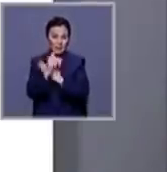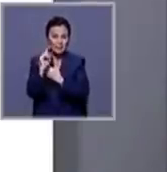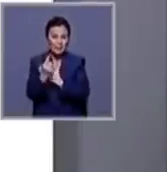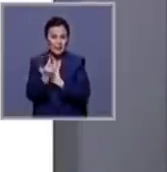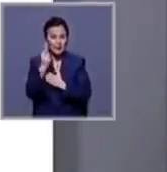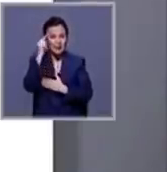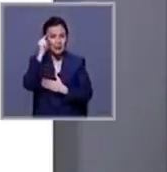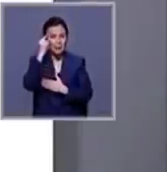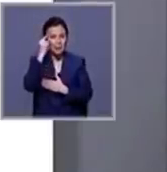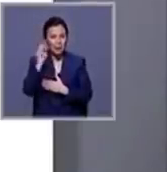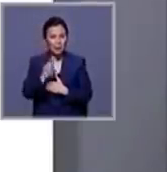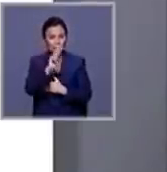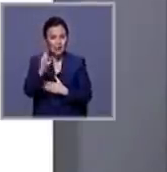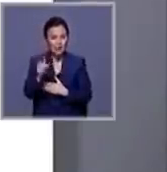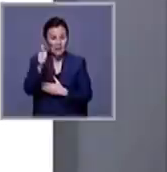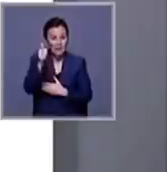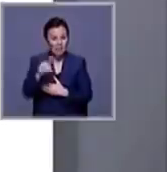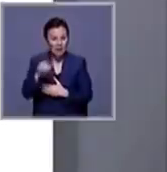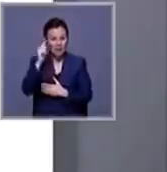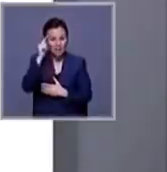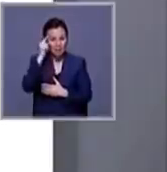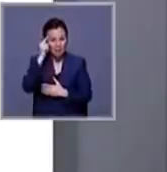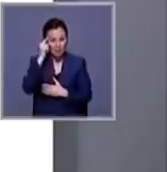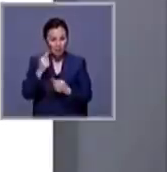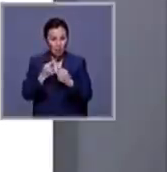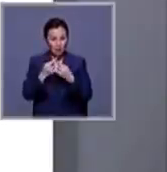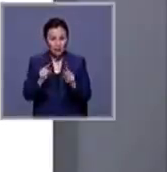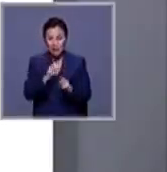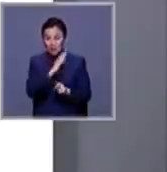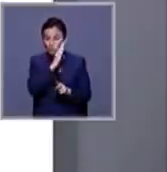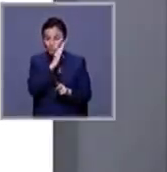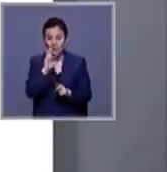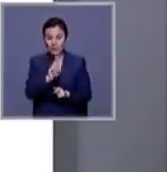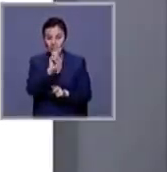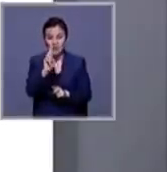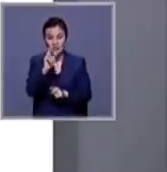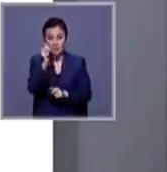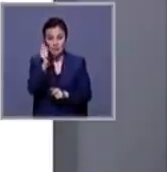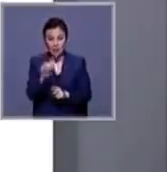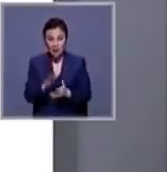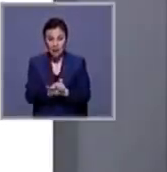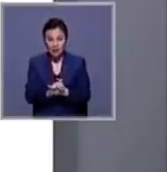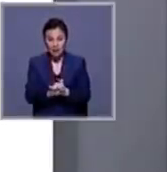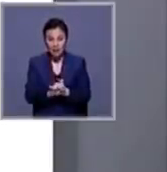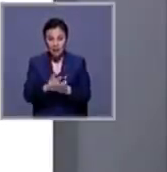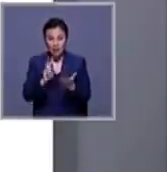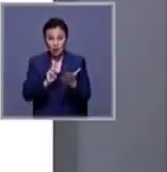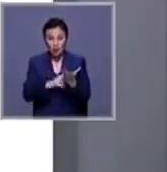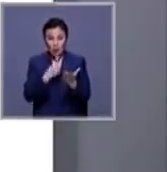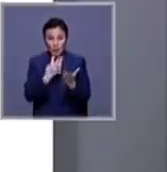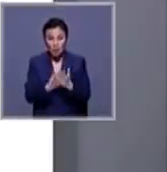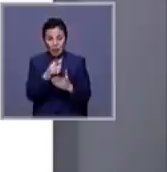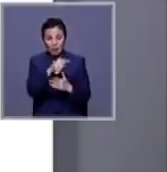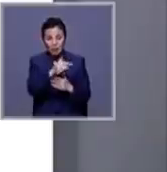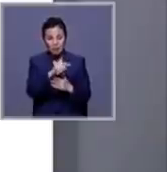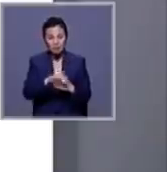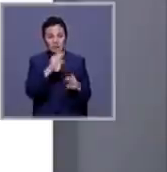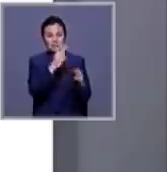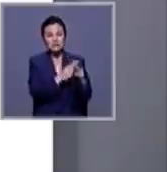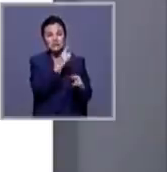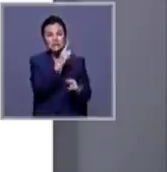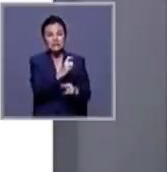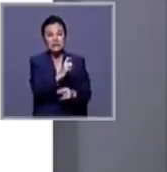แล้วเนี่ยใช้ได้ป่ะแต่ว่าถ้ามันใช้ไม่ได้ขึ้นมามันก็ทำลายเครดิตของสิ่งที่คุณมีชัยกับกล